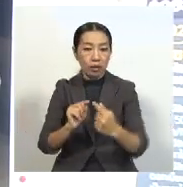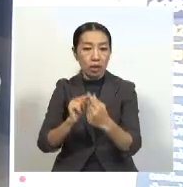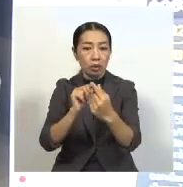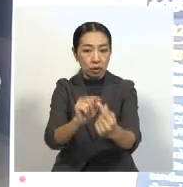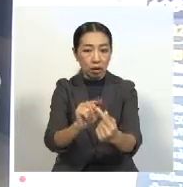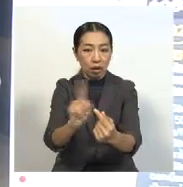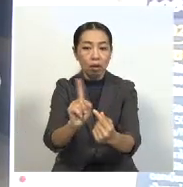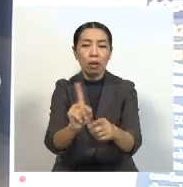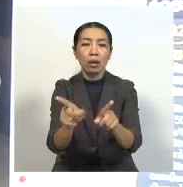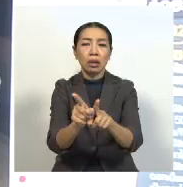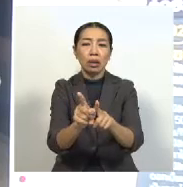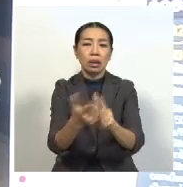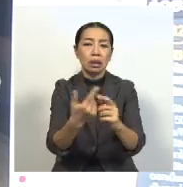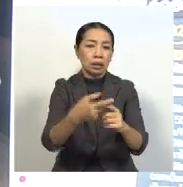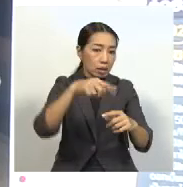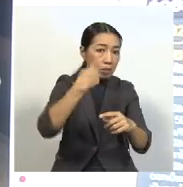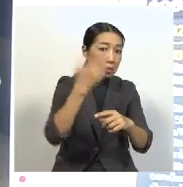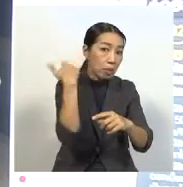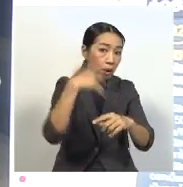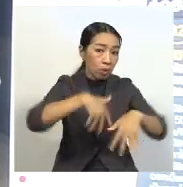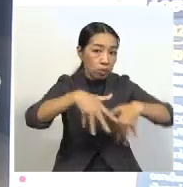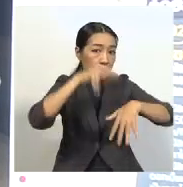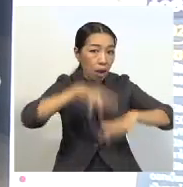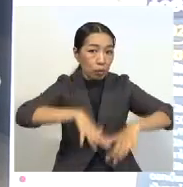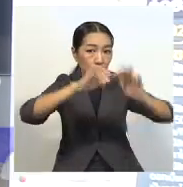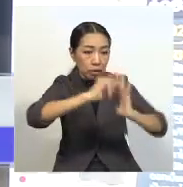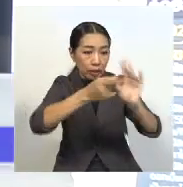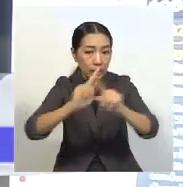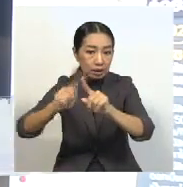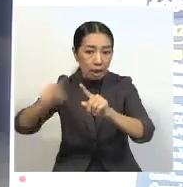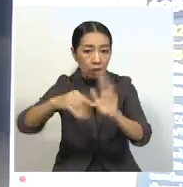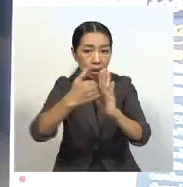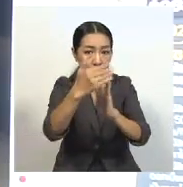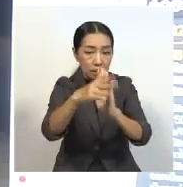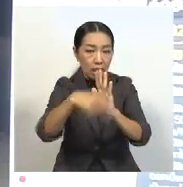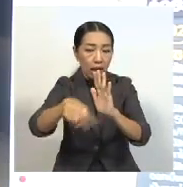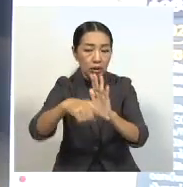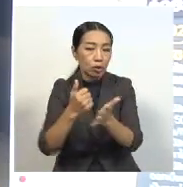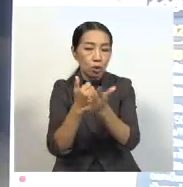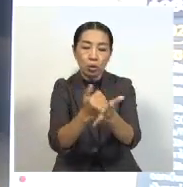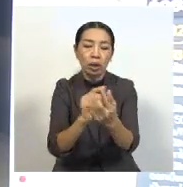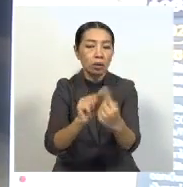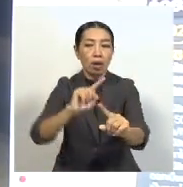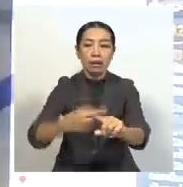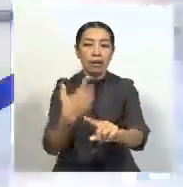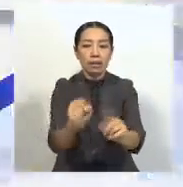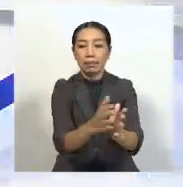ที่กระจายไปยังพื้นที่ประสบอุทกภัยในจังหวัดต่างๆทางภาคอีสานตลอดเดือนตุลาคมนี้ครับ